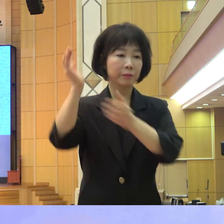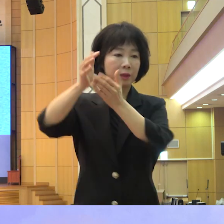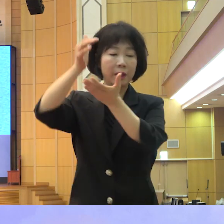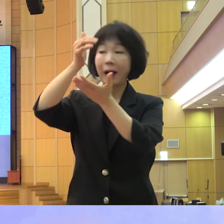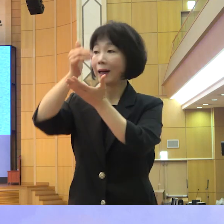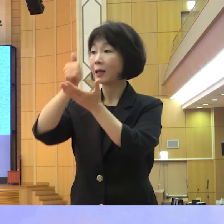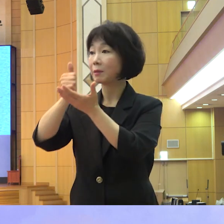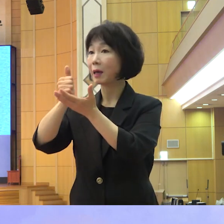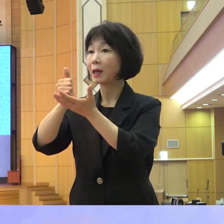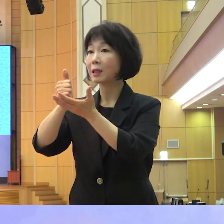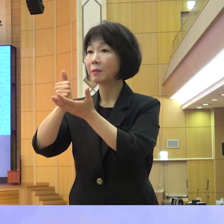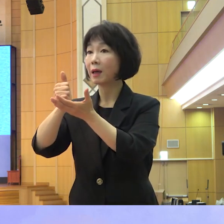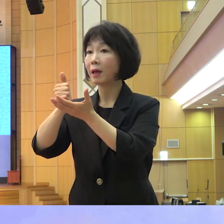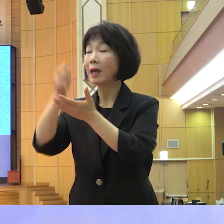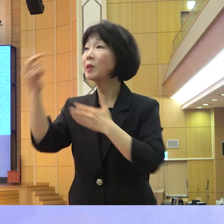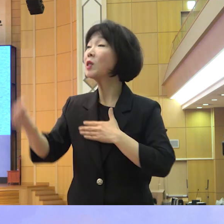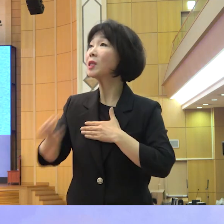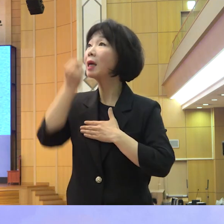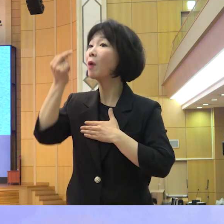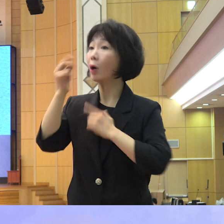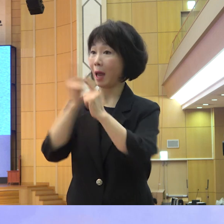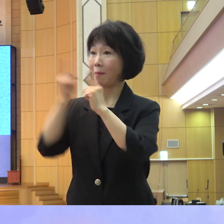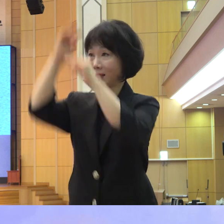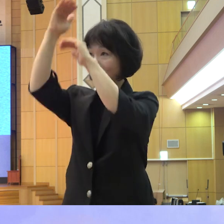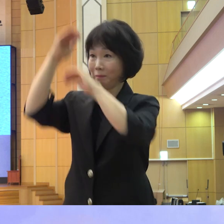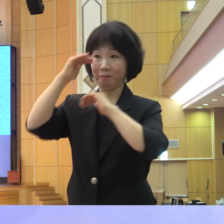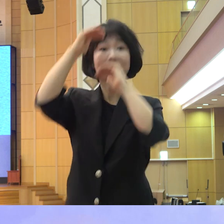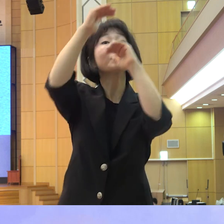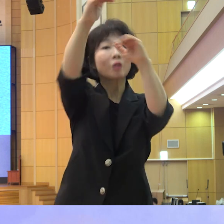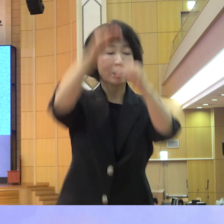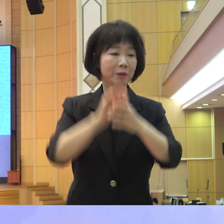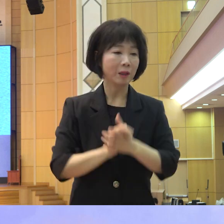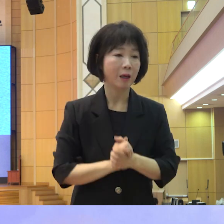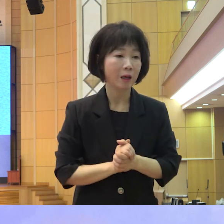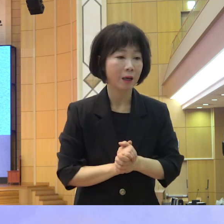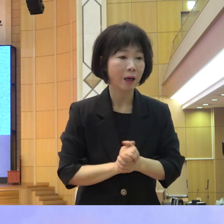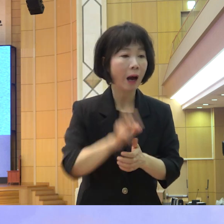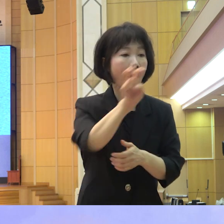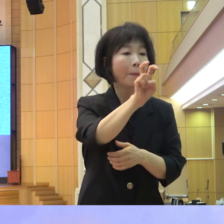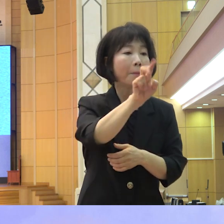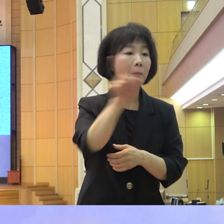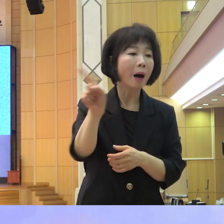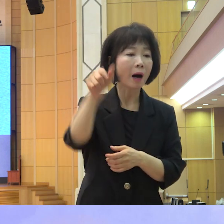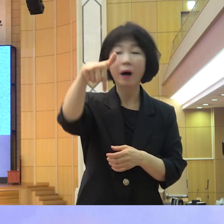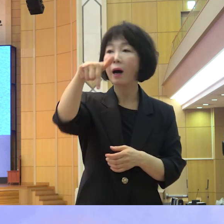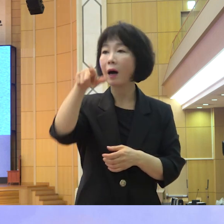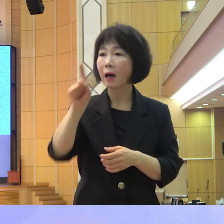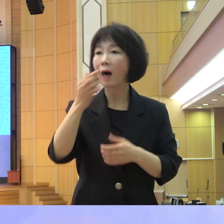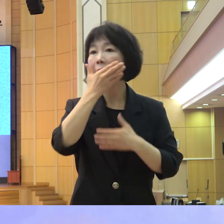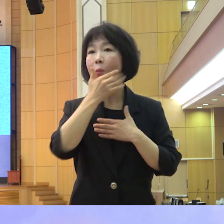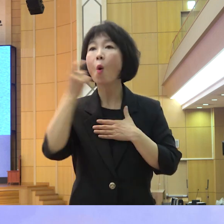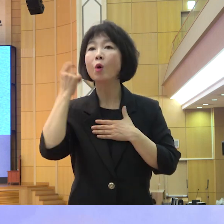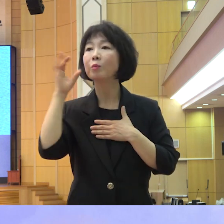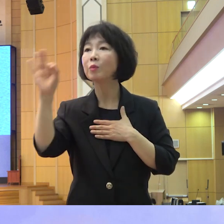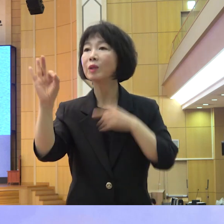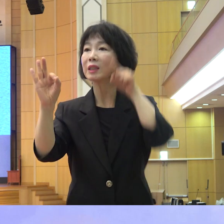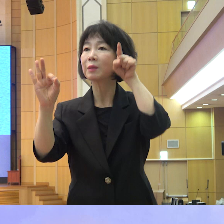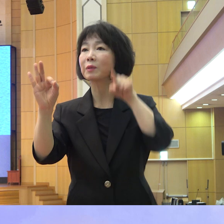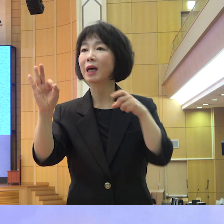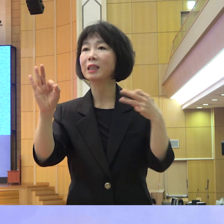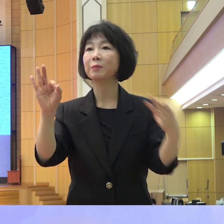하나님 말씀 보시겠습니다. 오늘 우리에게 주시는 하나님의 생명의 말씀은 마가복음 10장